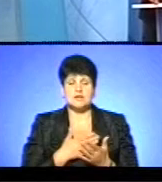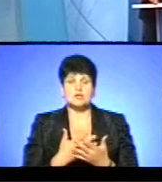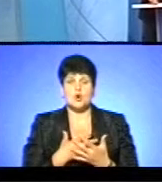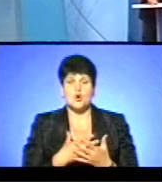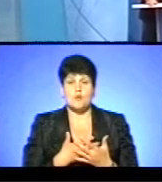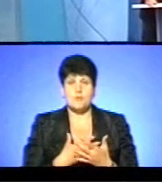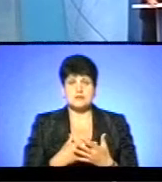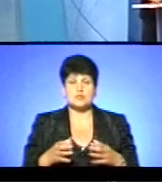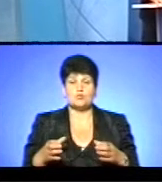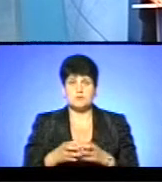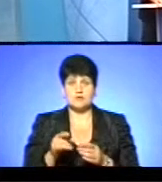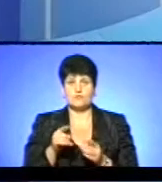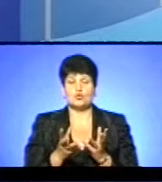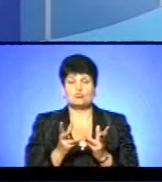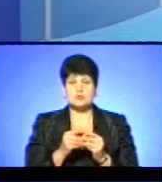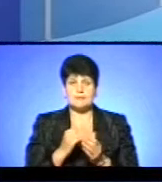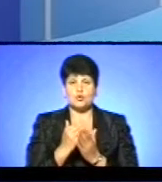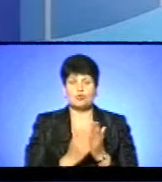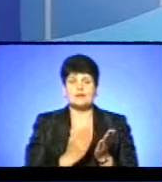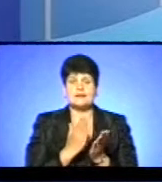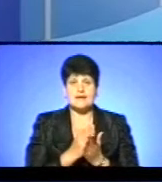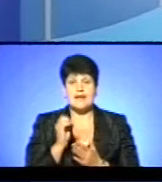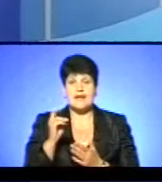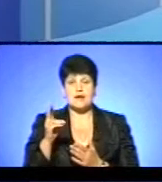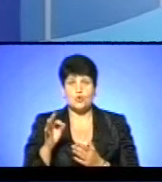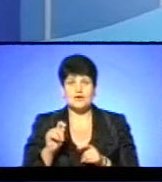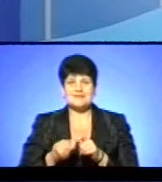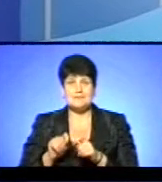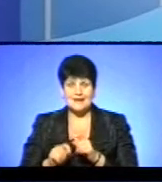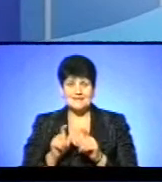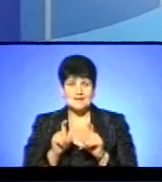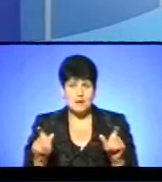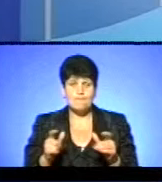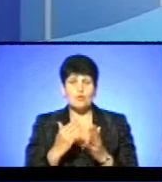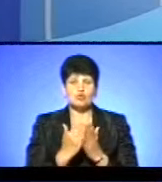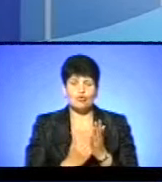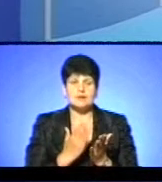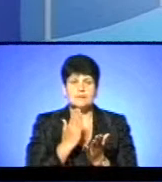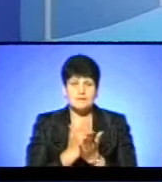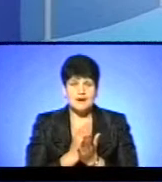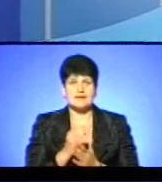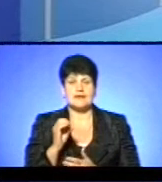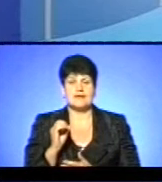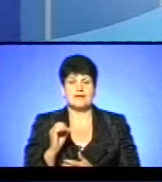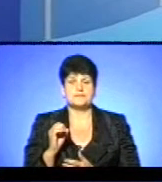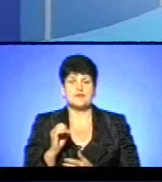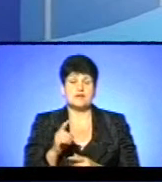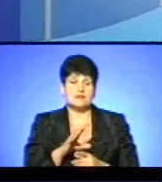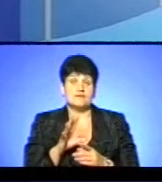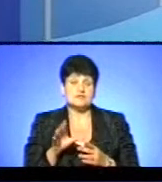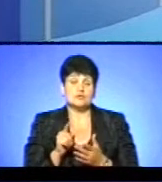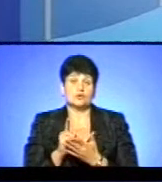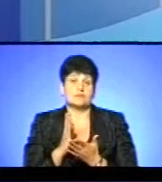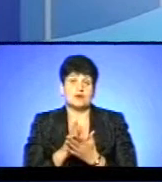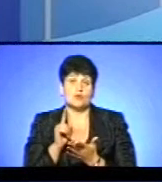тому числі, протоколи є, екоінспекція протоколи має. В УТМР, який наділений правом і, в принципі,